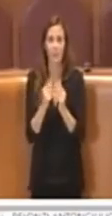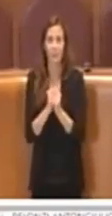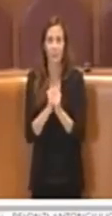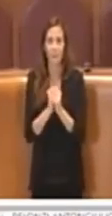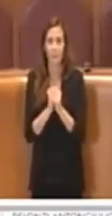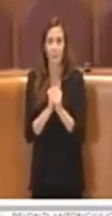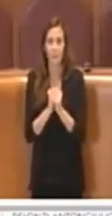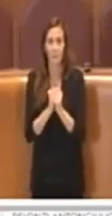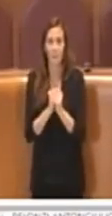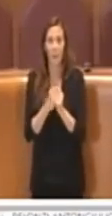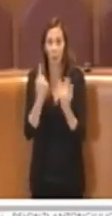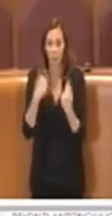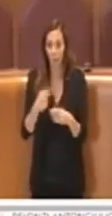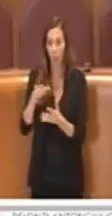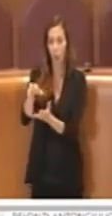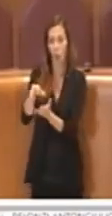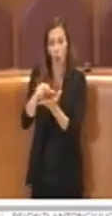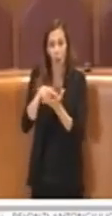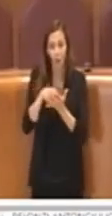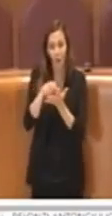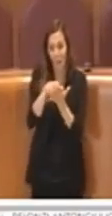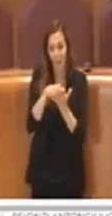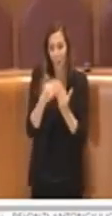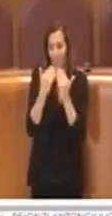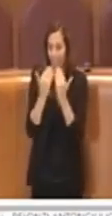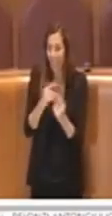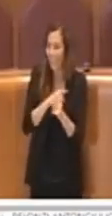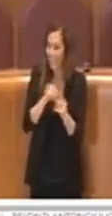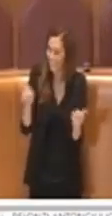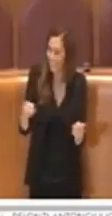il contributo costruttivo alla delibera